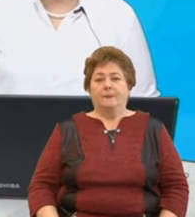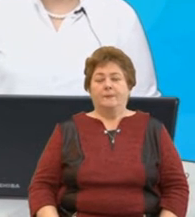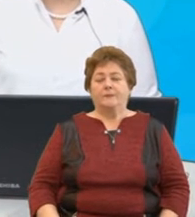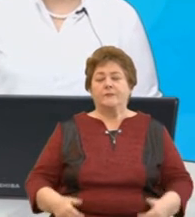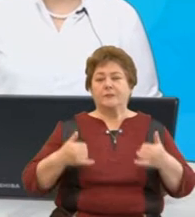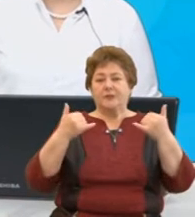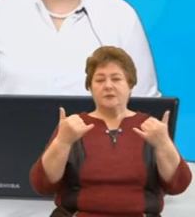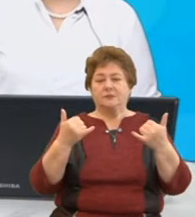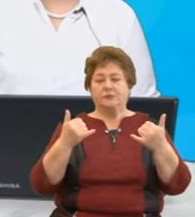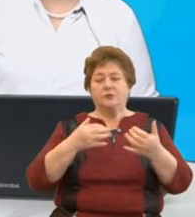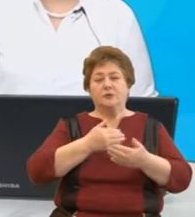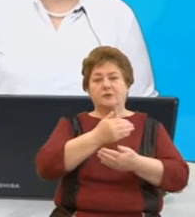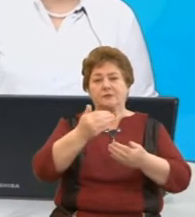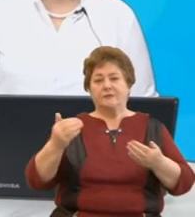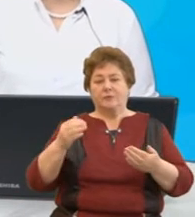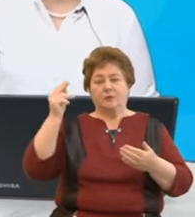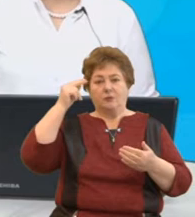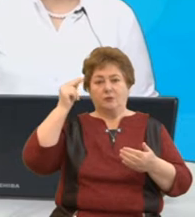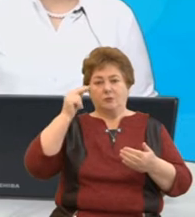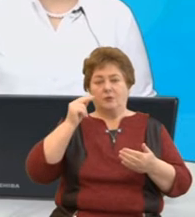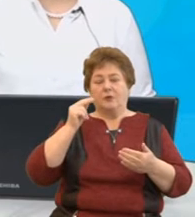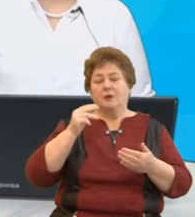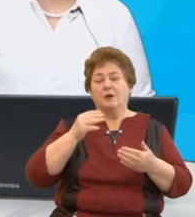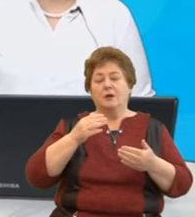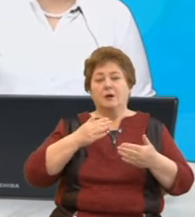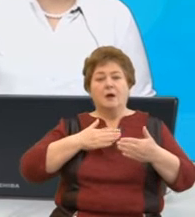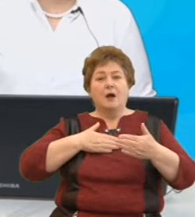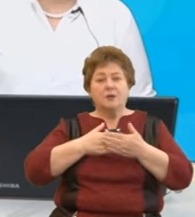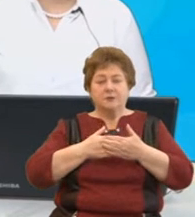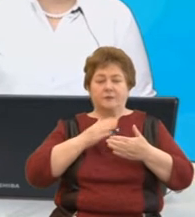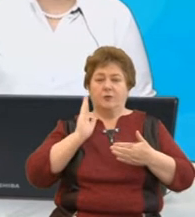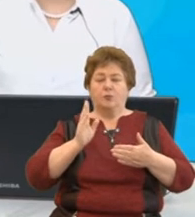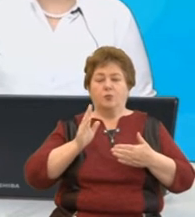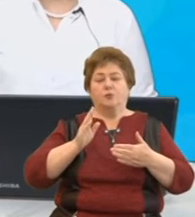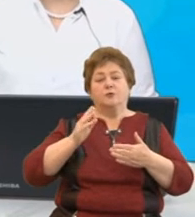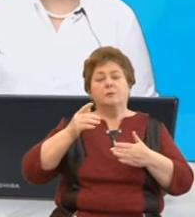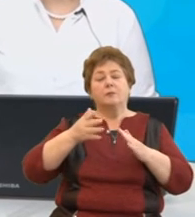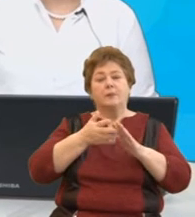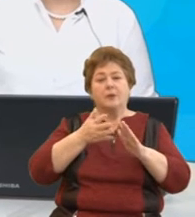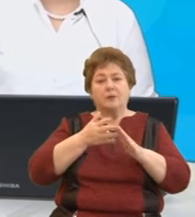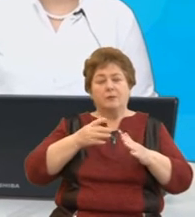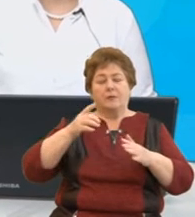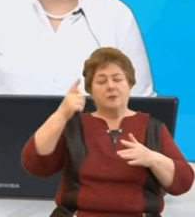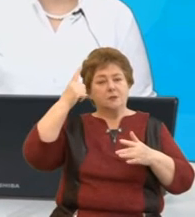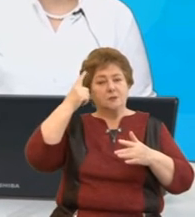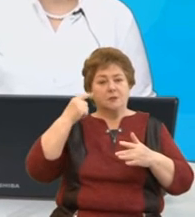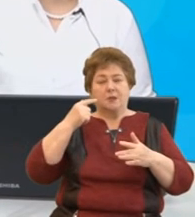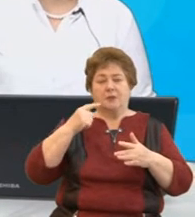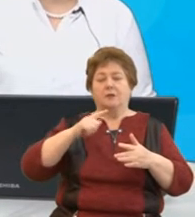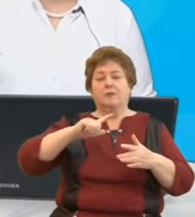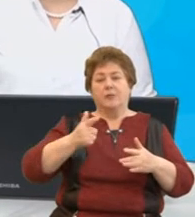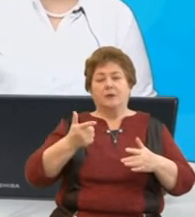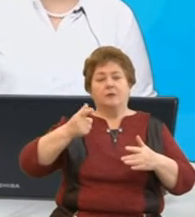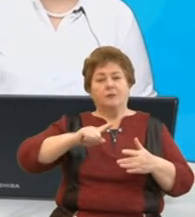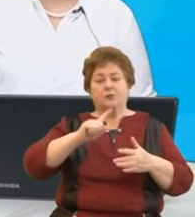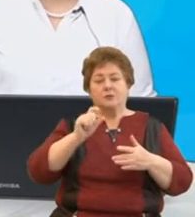сегодня с вами на уроке мы актуализирует знание об употреблении твердого и мягкого знаков